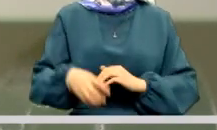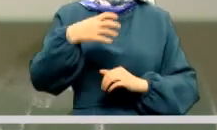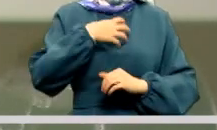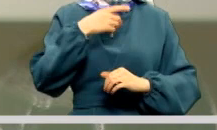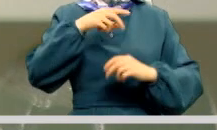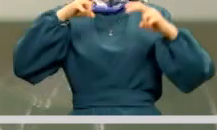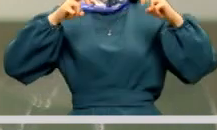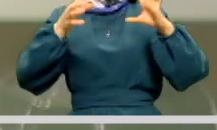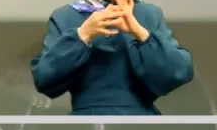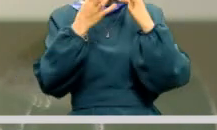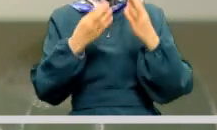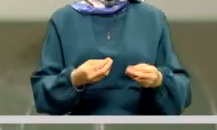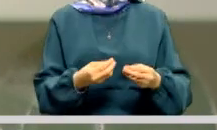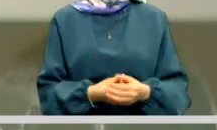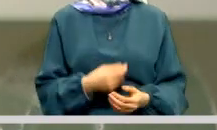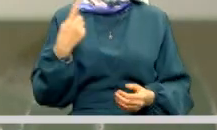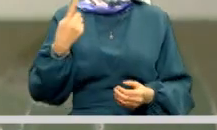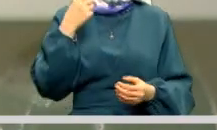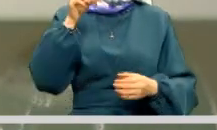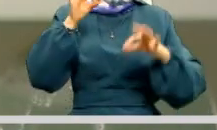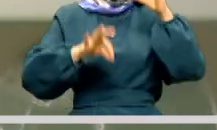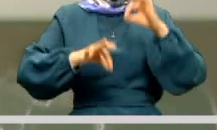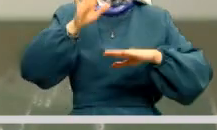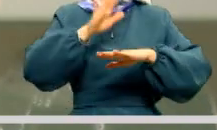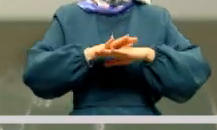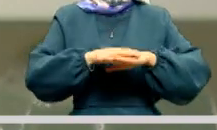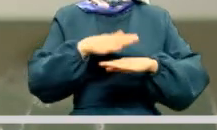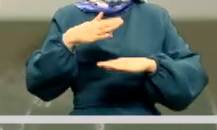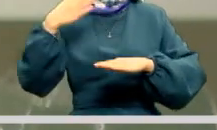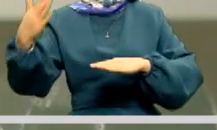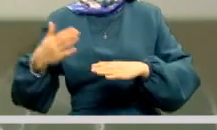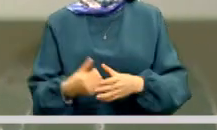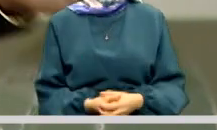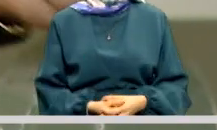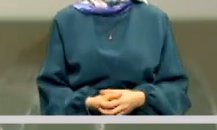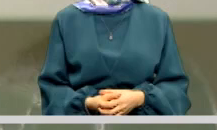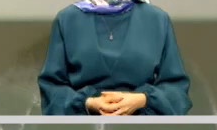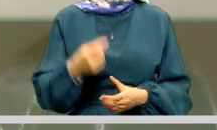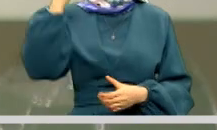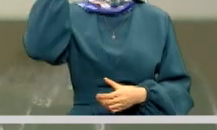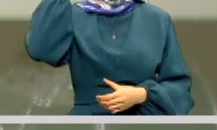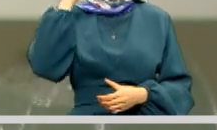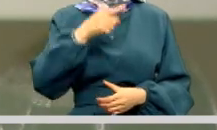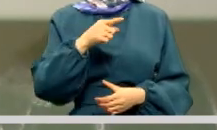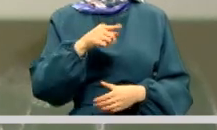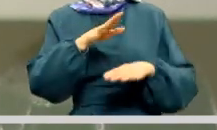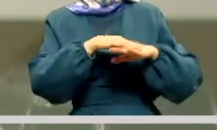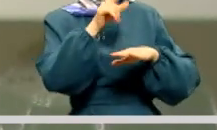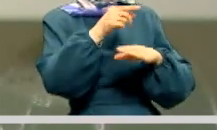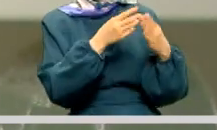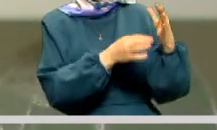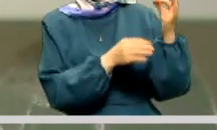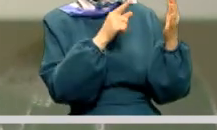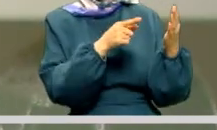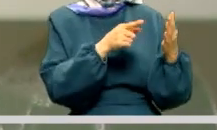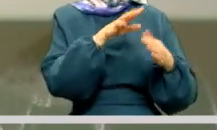konuyla ilgili ya da herhangi bir şeyle ilgili değerlendirme yaparken hep böyle dışarıya dönük o böyle yaptığı için böyle yaptım Evet böyle yaptım ama